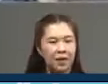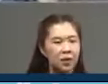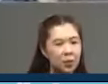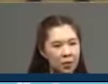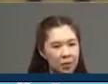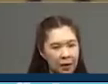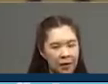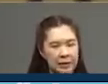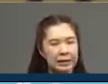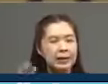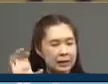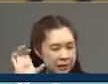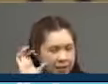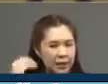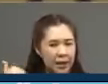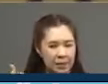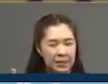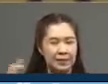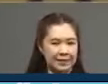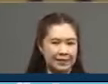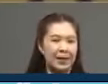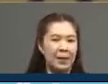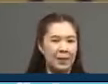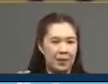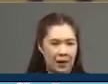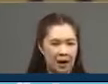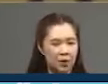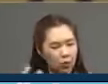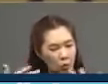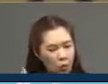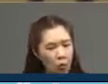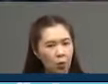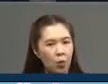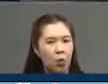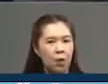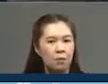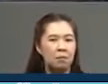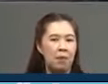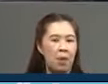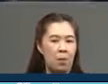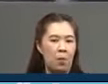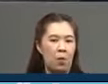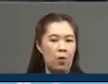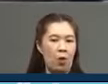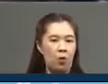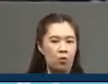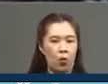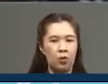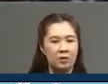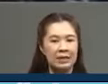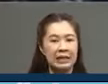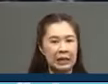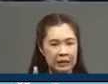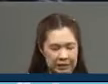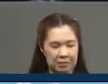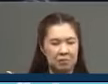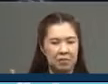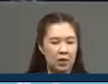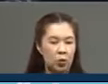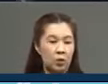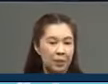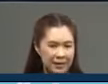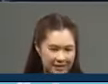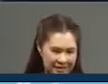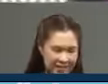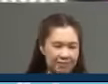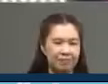กิจในภูมิภาคเอเชียและแปซิฟิกหรือเอเปคครั้งที่31และการประชุมอื่นๆที่เกี่ยวข้องที่กรุงลิมาสา